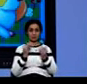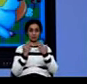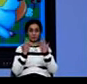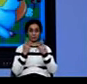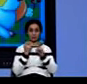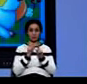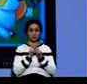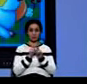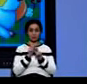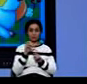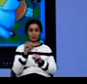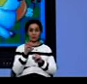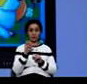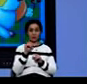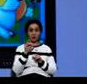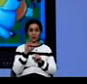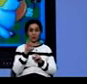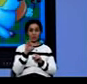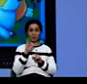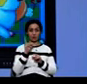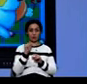слово. Морковка.